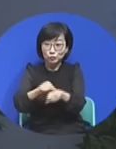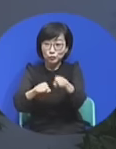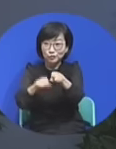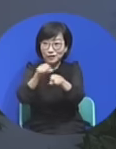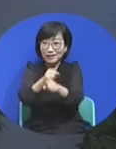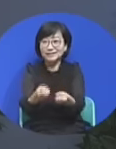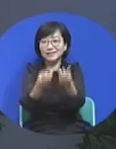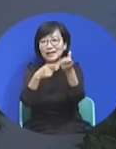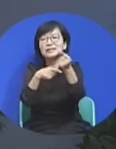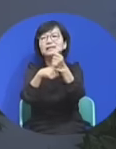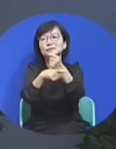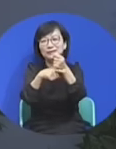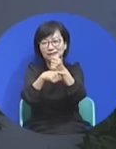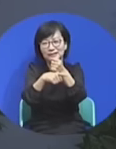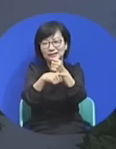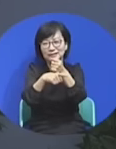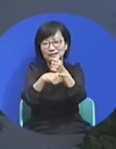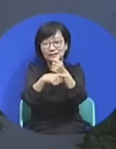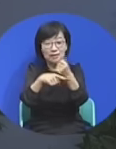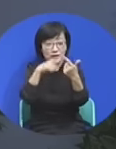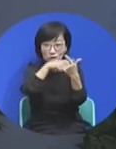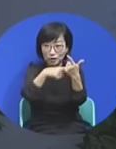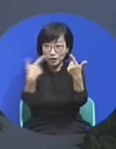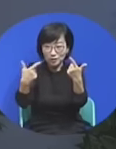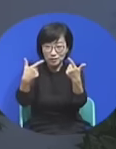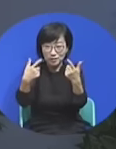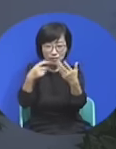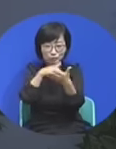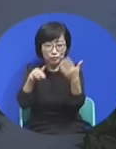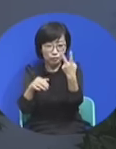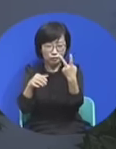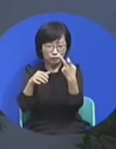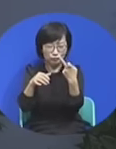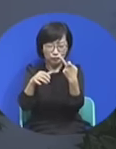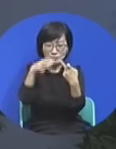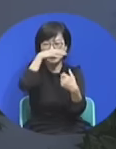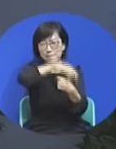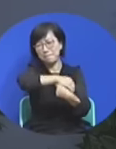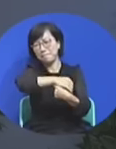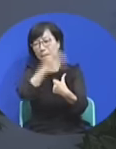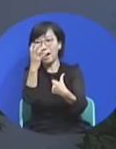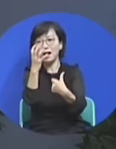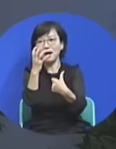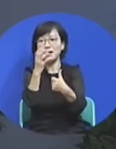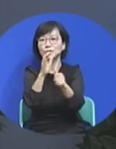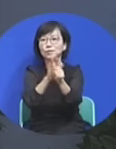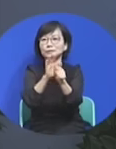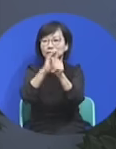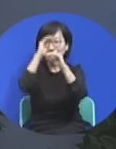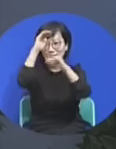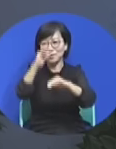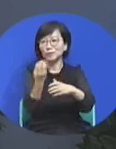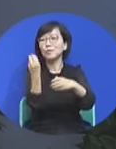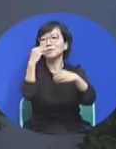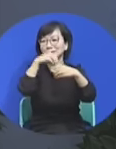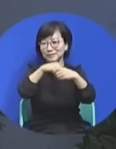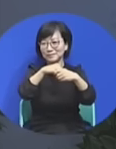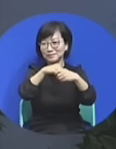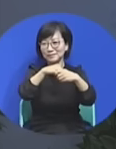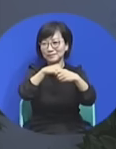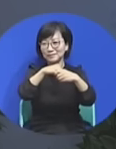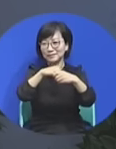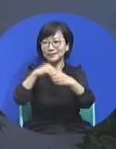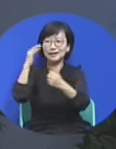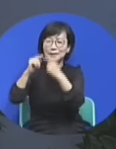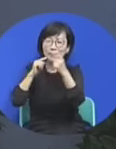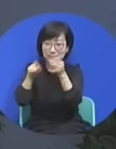the ingathering. 오늘 여러분 말씀을 붙잡고 하나님의 말씀입니다. 믿으시길 바랍니다. Today you must hold on to the word and it's the word of